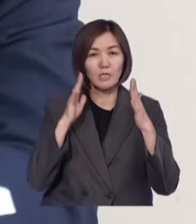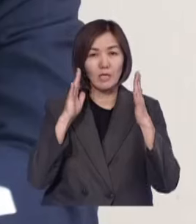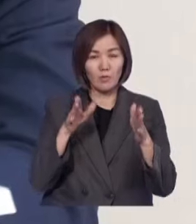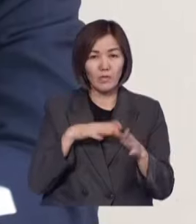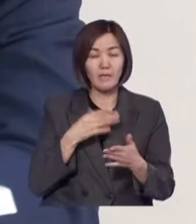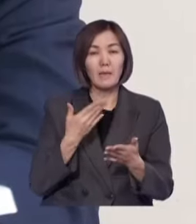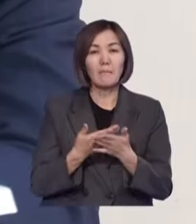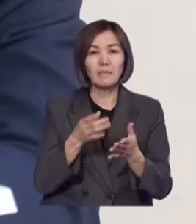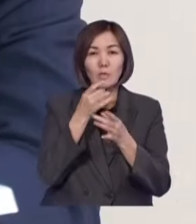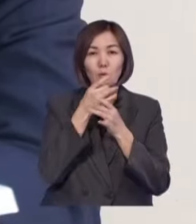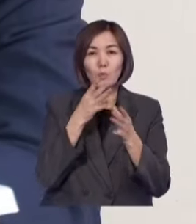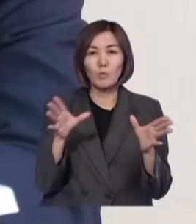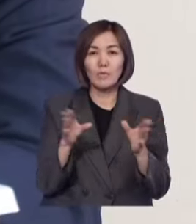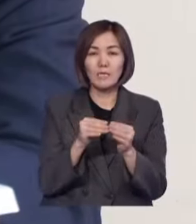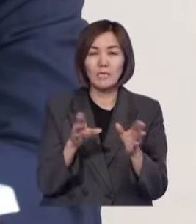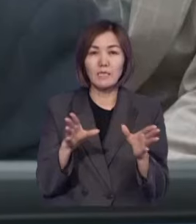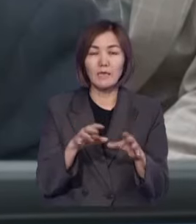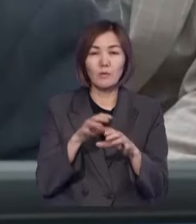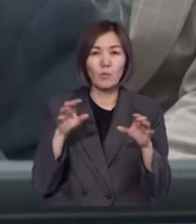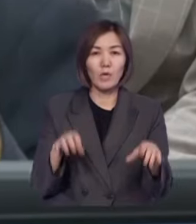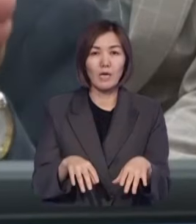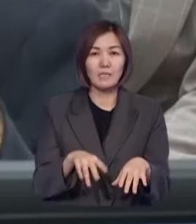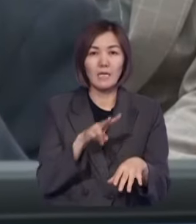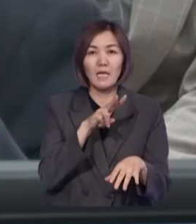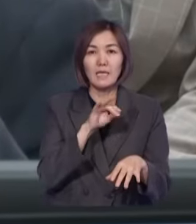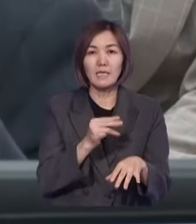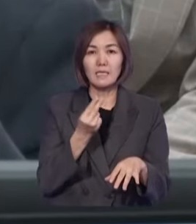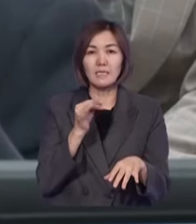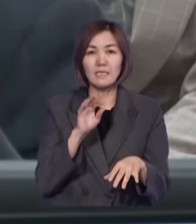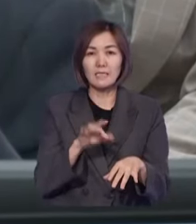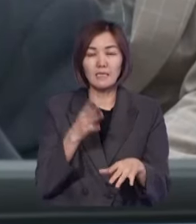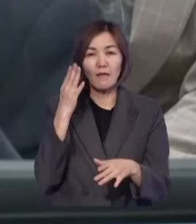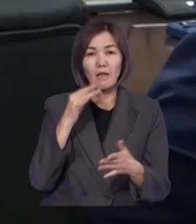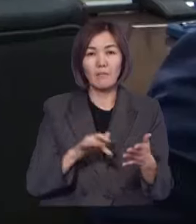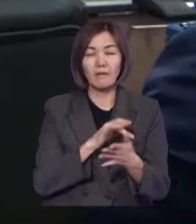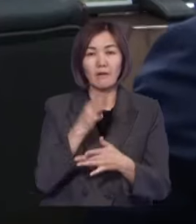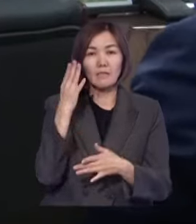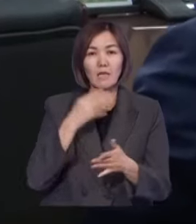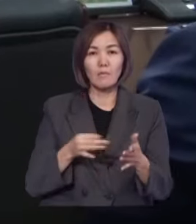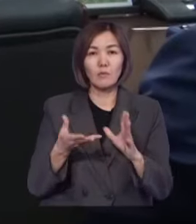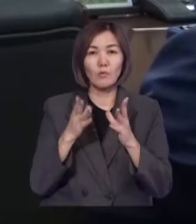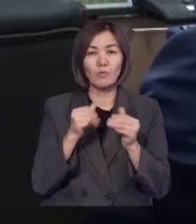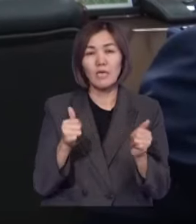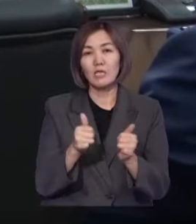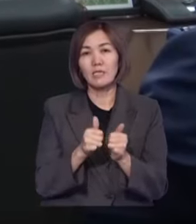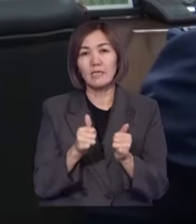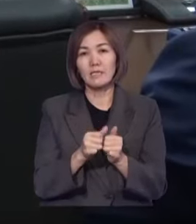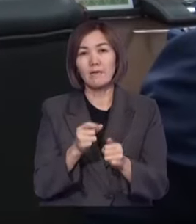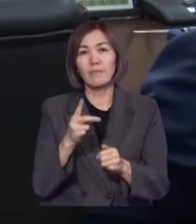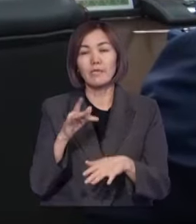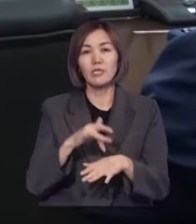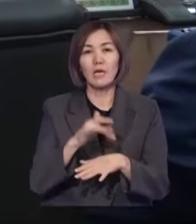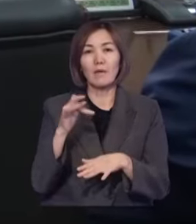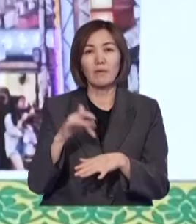аударды. Мәселен, мәдениеттік серіктестігінің бас төрағасы Луан Ли Цин Алматы қаласы мен Алматы облысы маңында бірнеше қабаттан